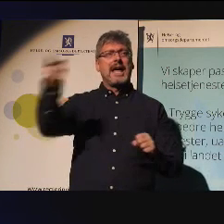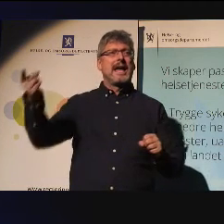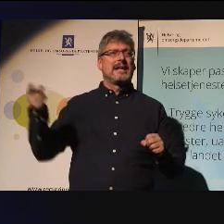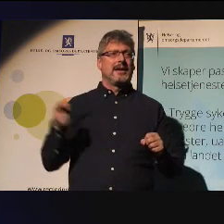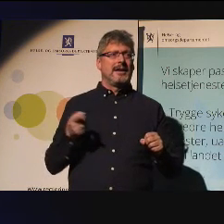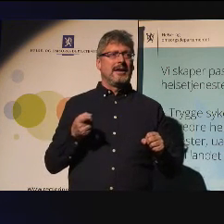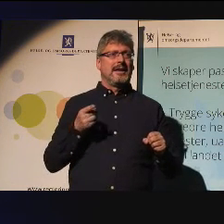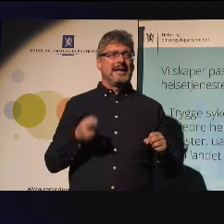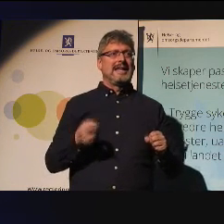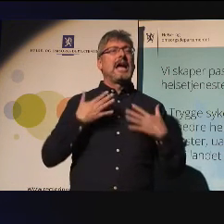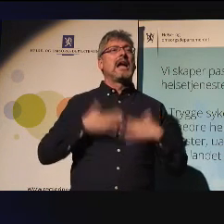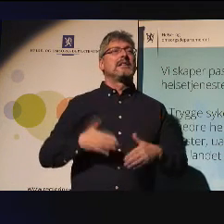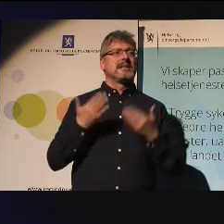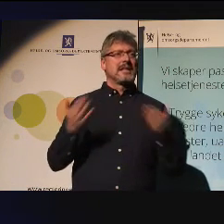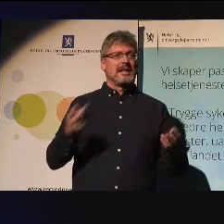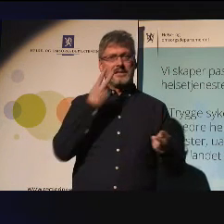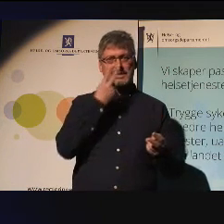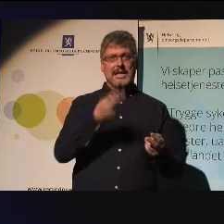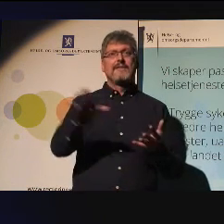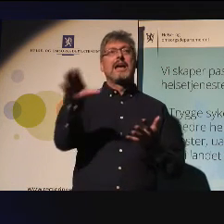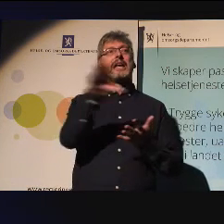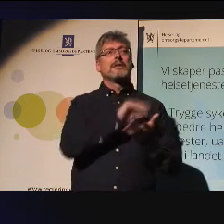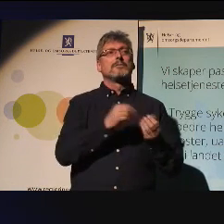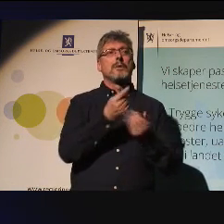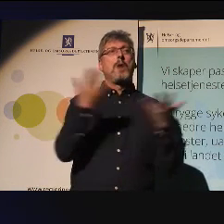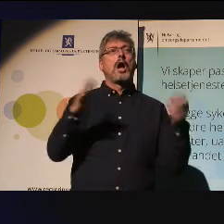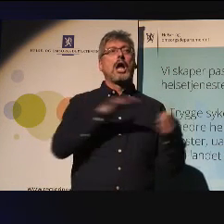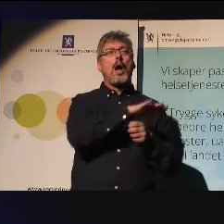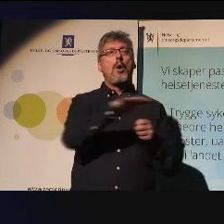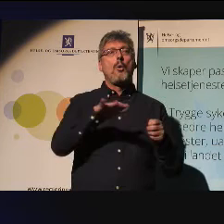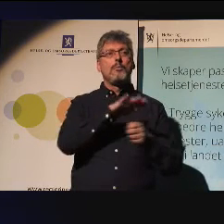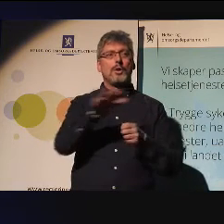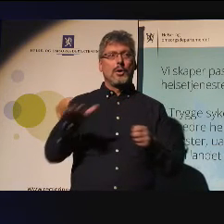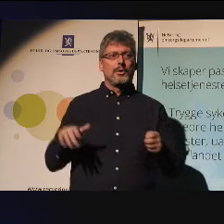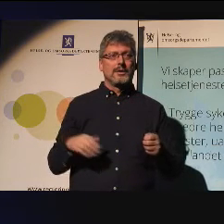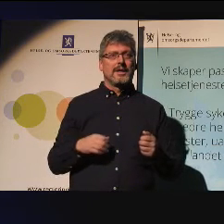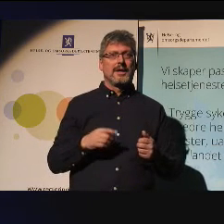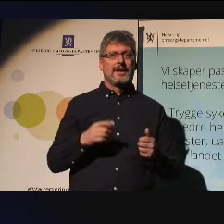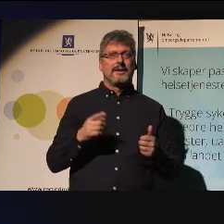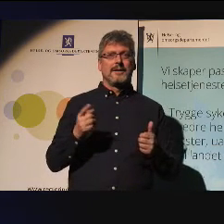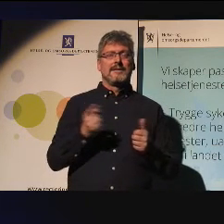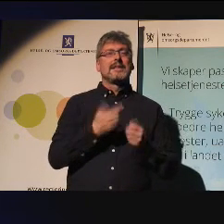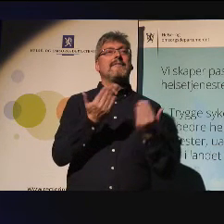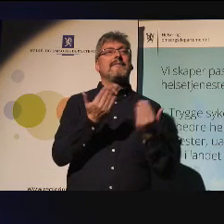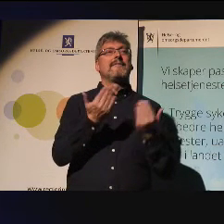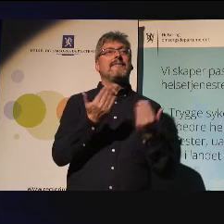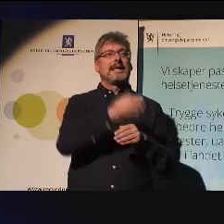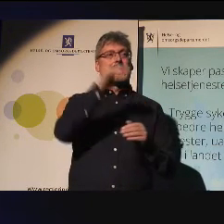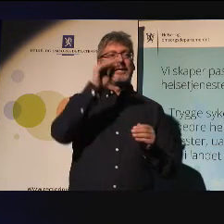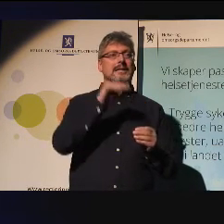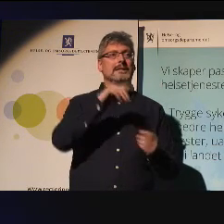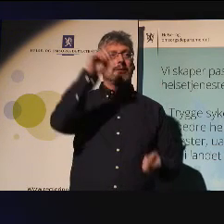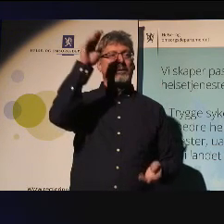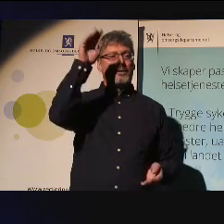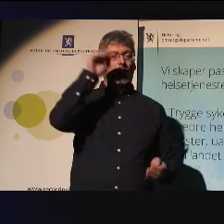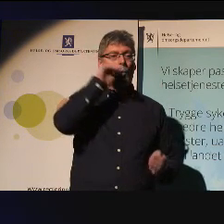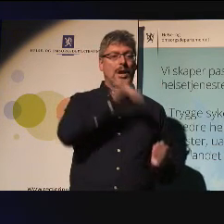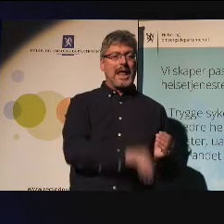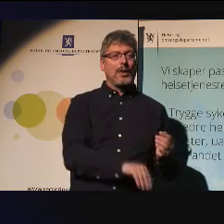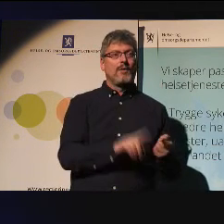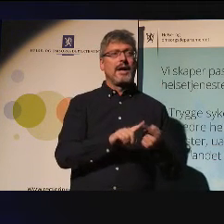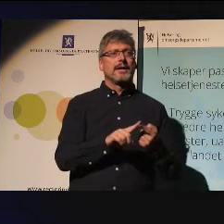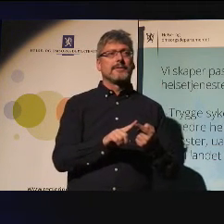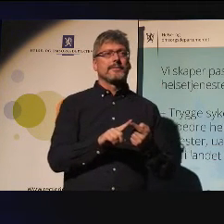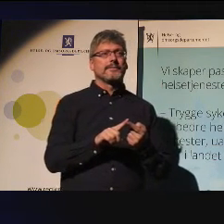vi nå resultater på mange områder. Vi ser at ventetidene går ned. Vi ser